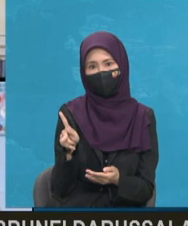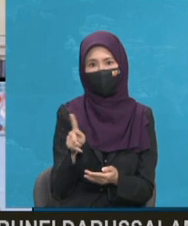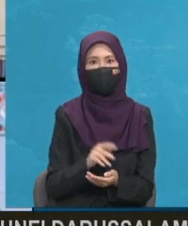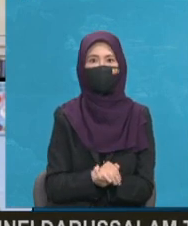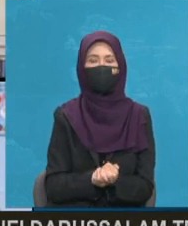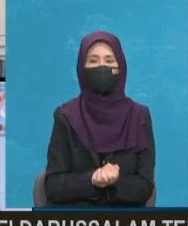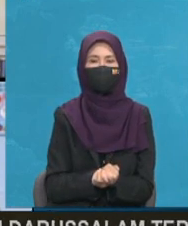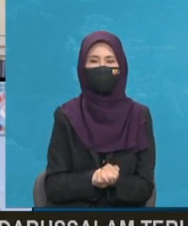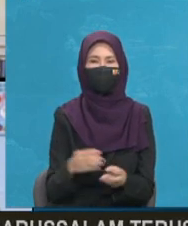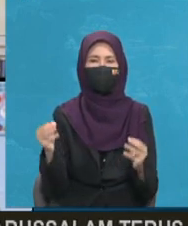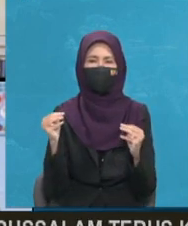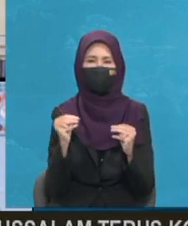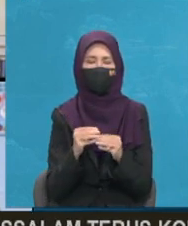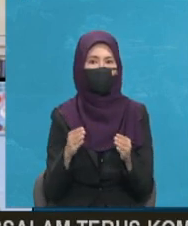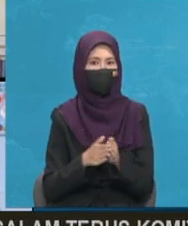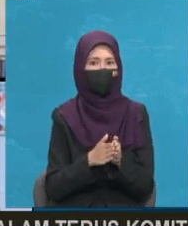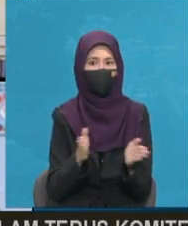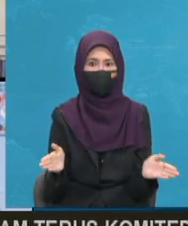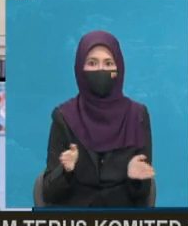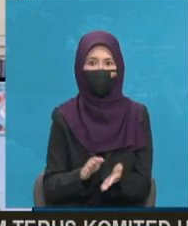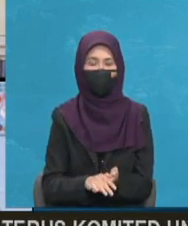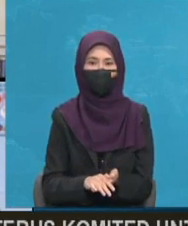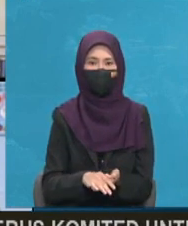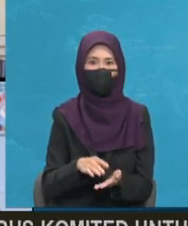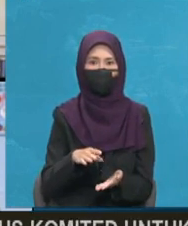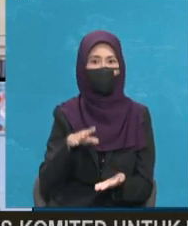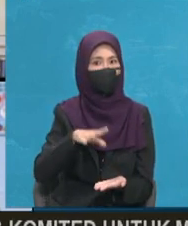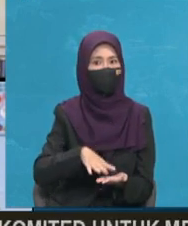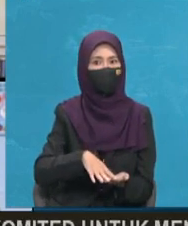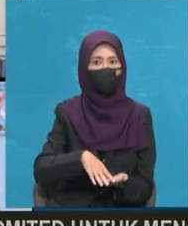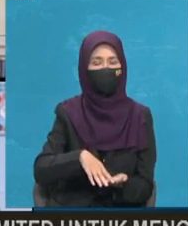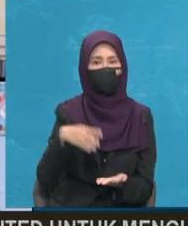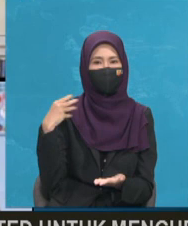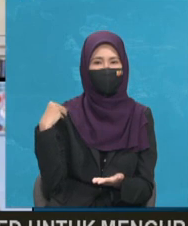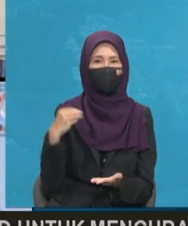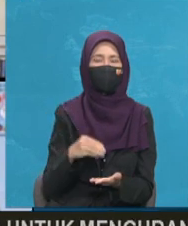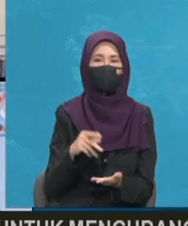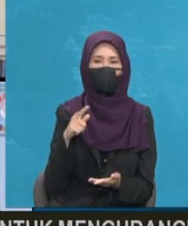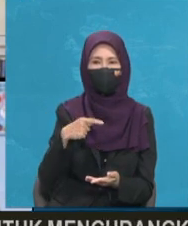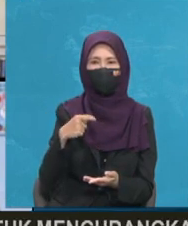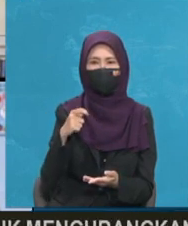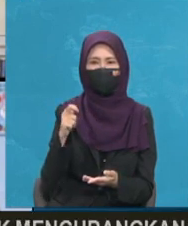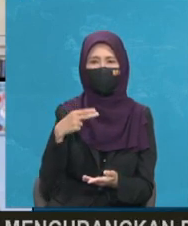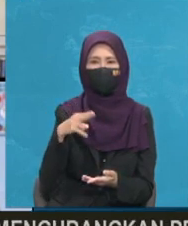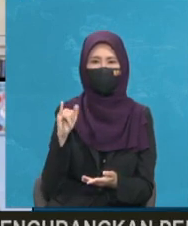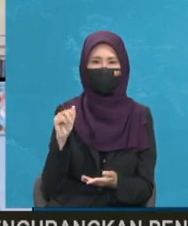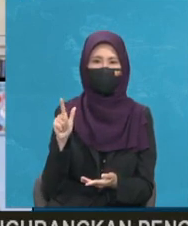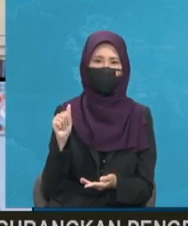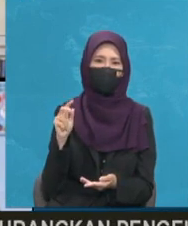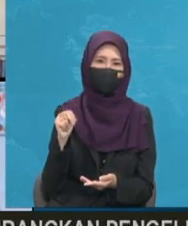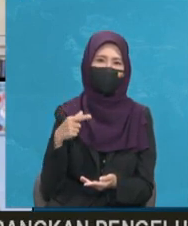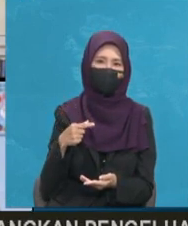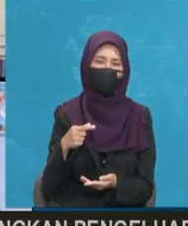mesyuarat diresmikan oleh menteri pendidikan Thailand beberapa cadangan kertas kerja yang akan dihadapkan kepada majelis persidangan